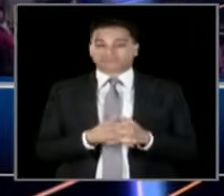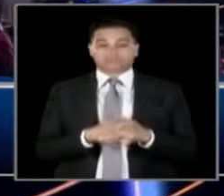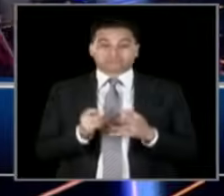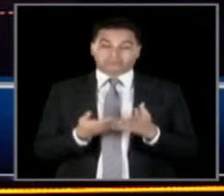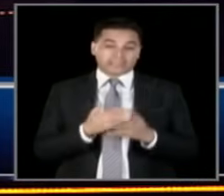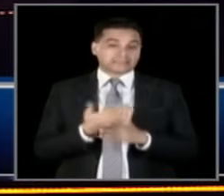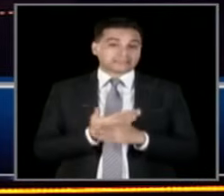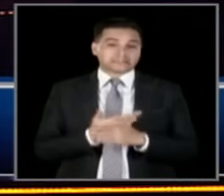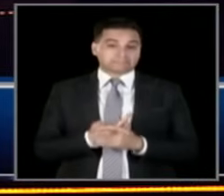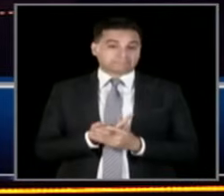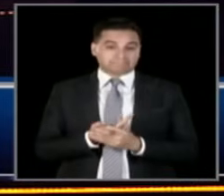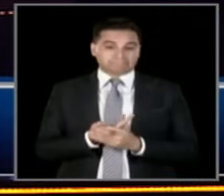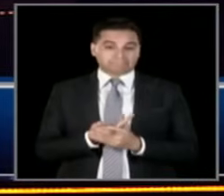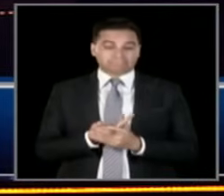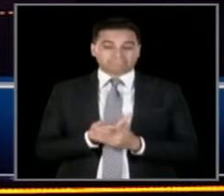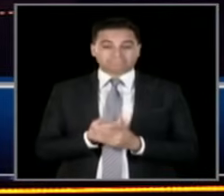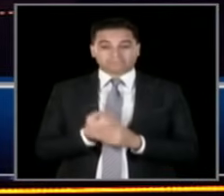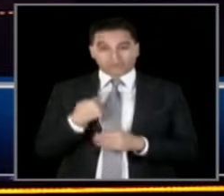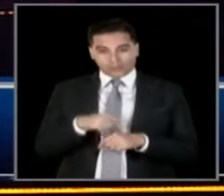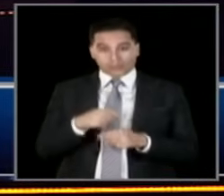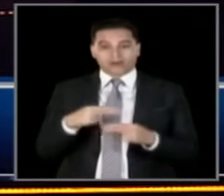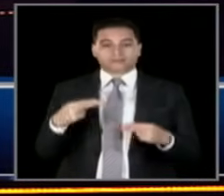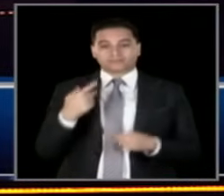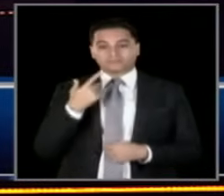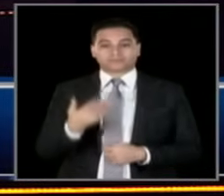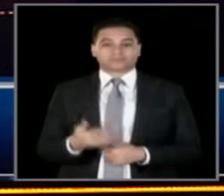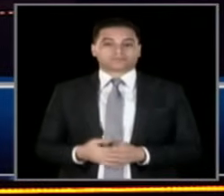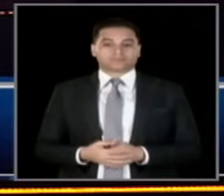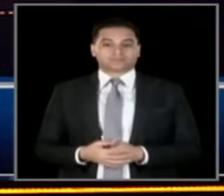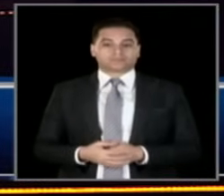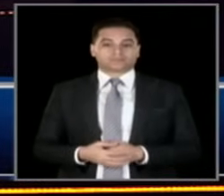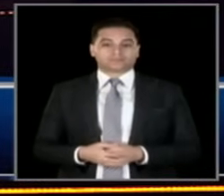مستعجل ليه يا كرولوس؟ هديكي وقتك.